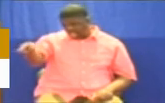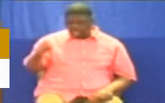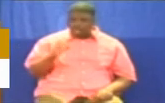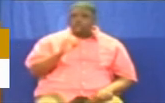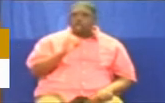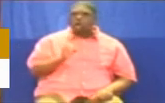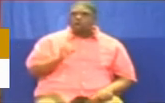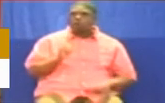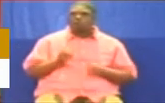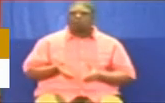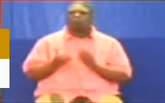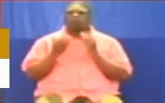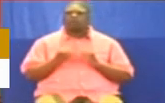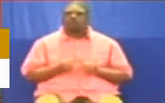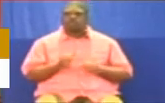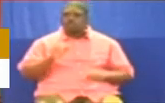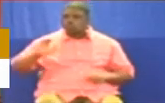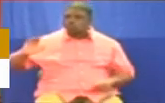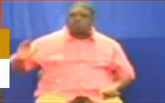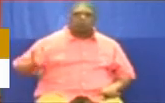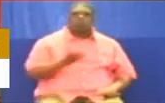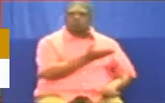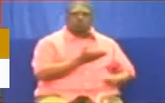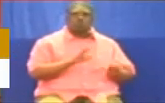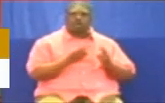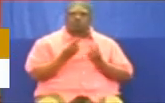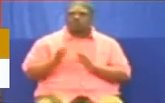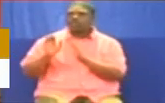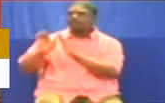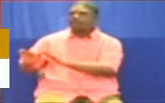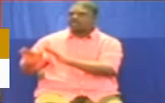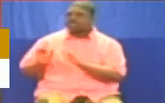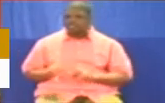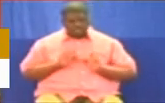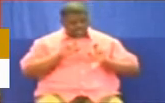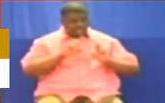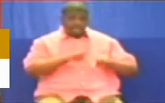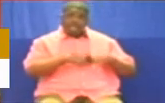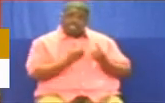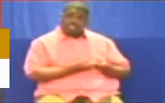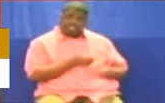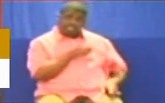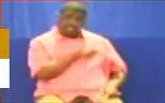inaweza, tunaweza kuiondoa au tukaibakisha, lakini